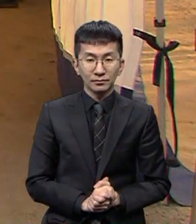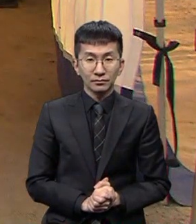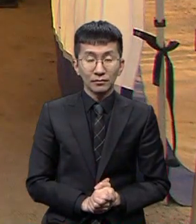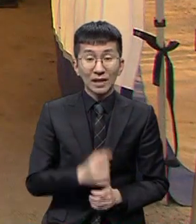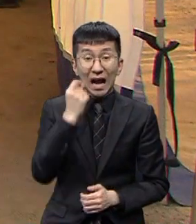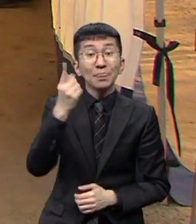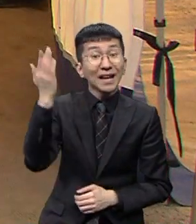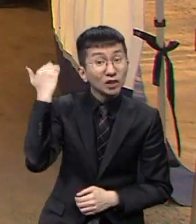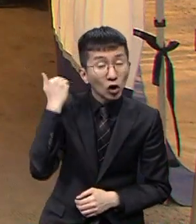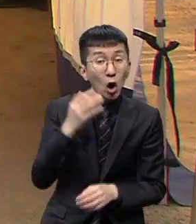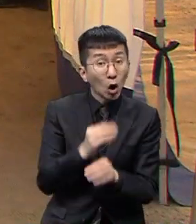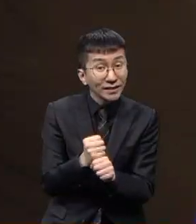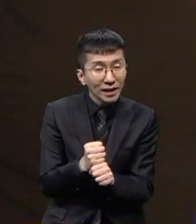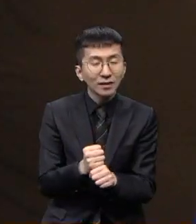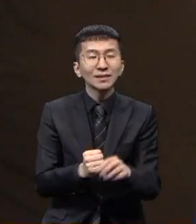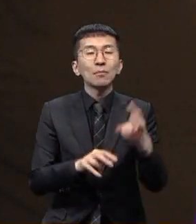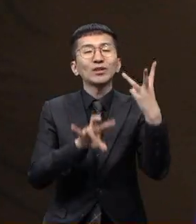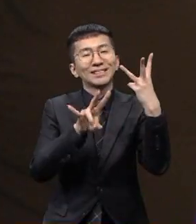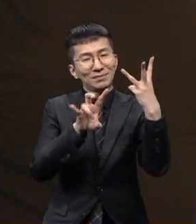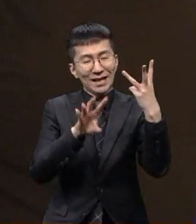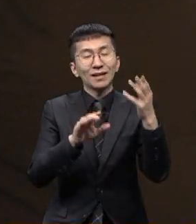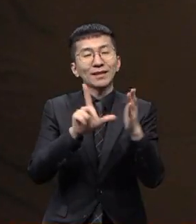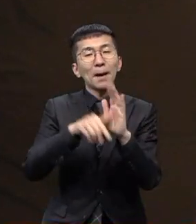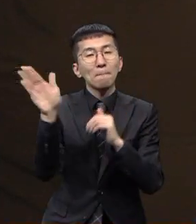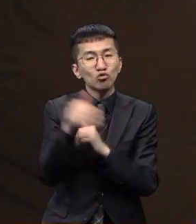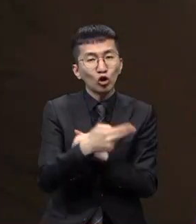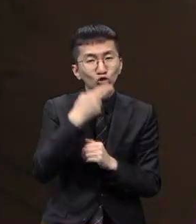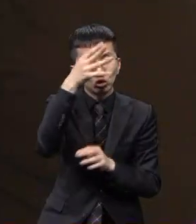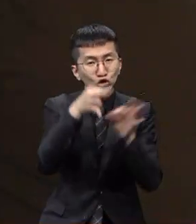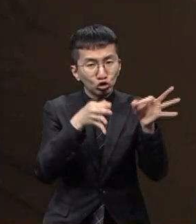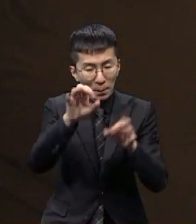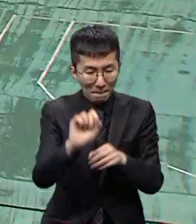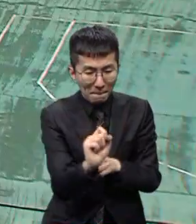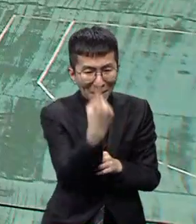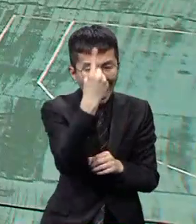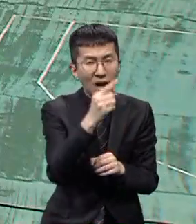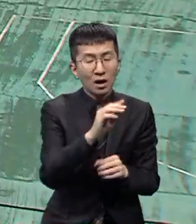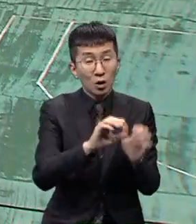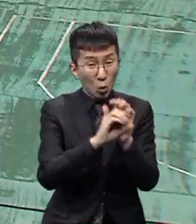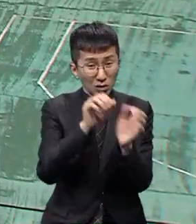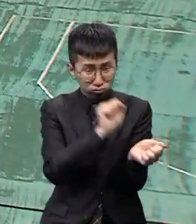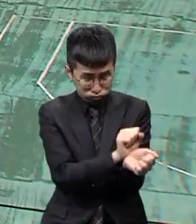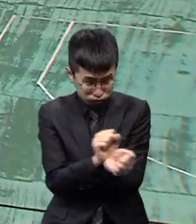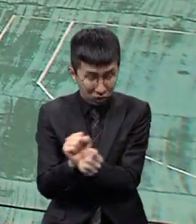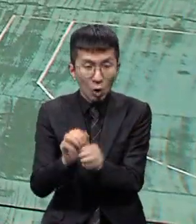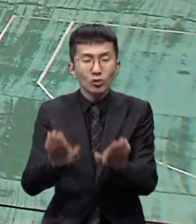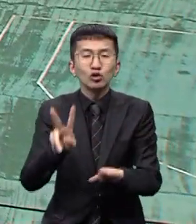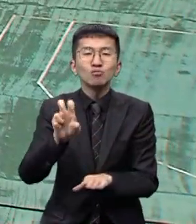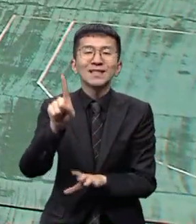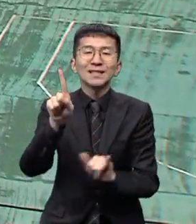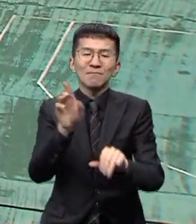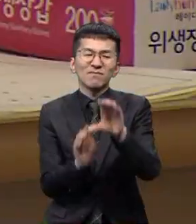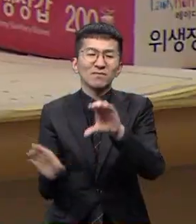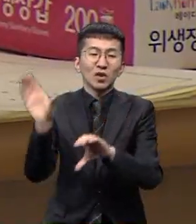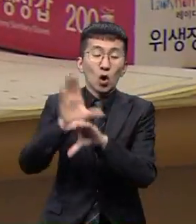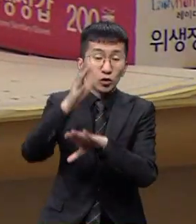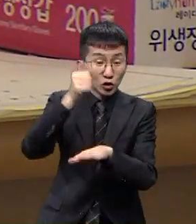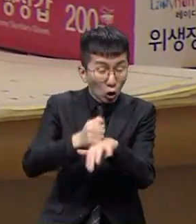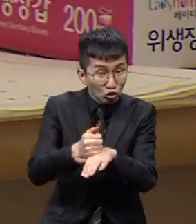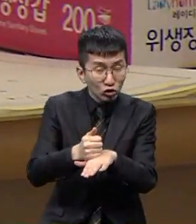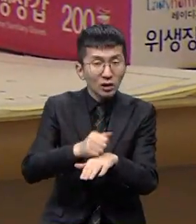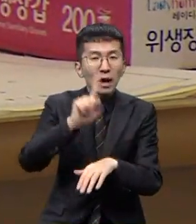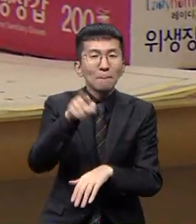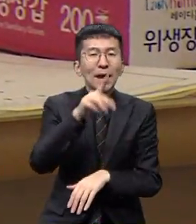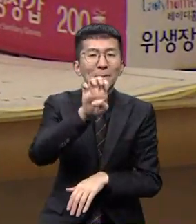지난달 24일 시작된 부산의 유흥업소 발 집단 감염은 오늘도 21명이 추가돼 관련 확진자가